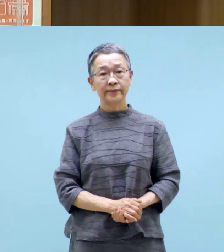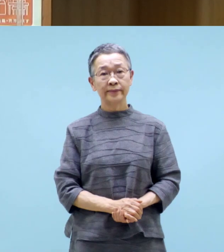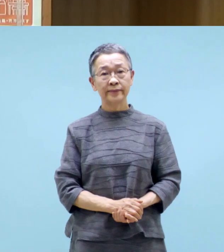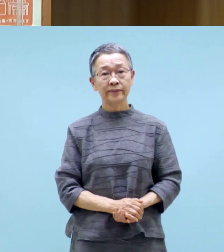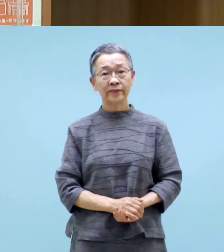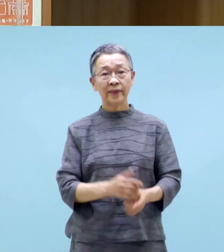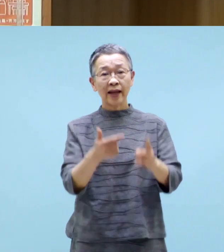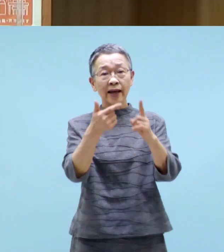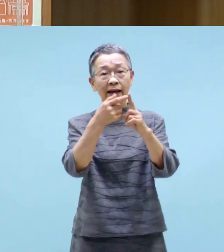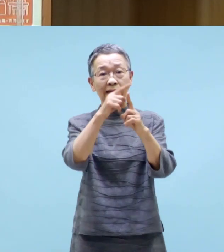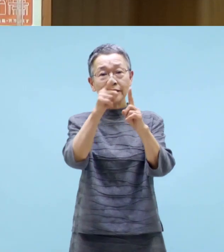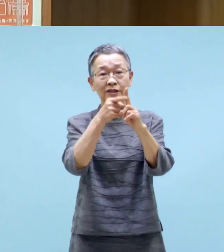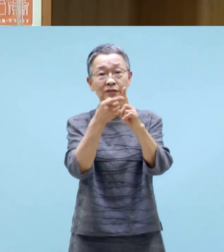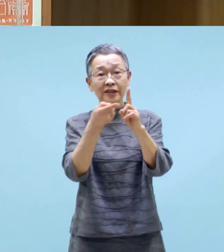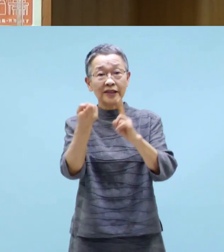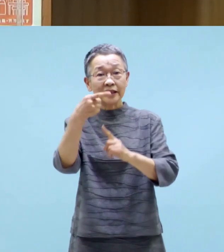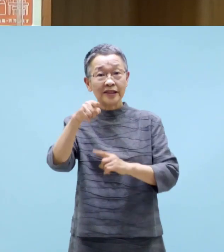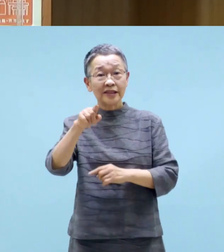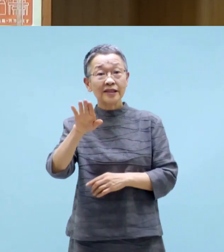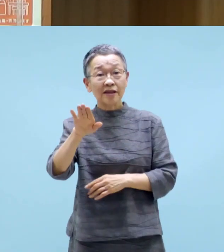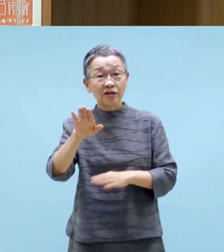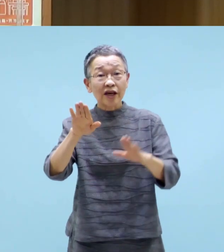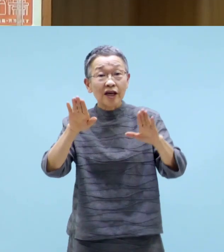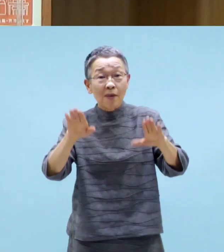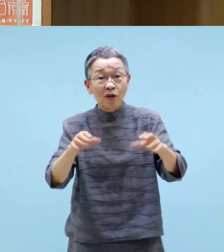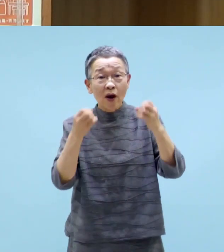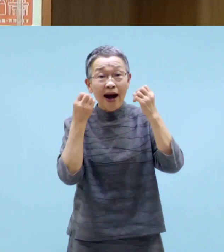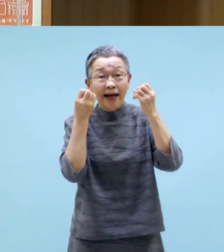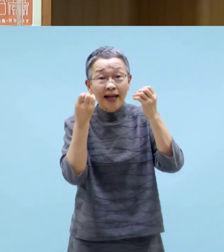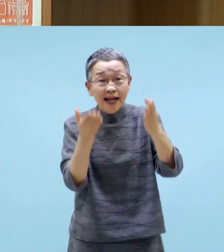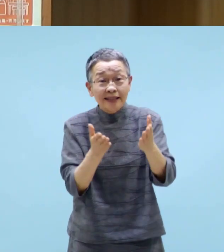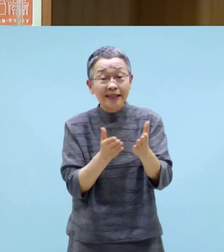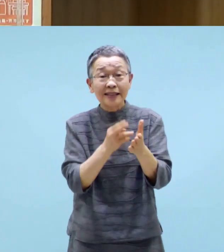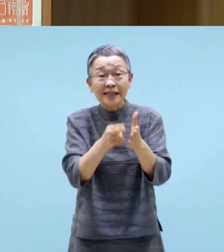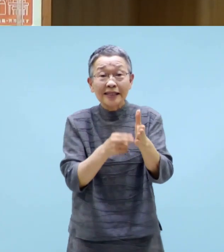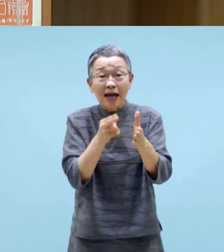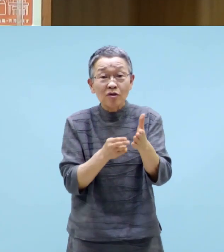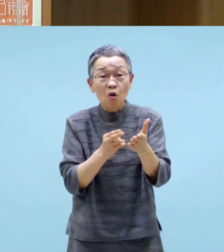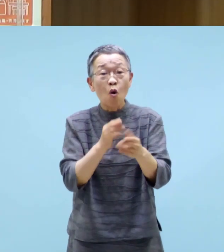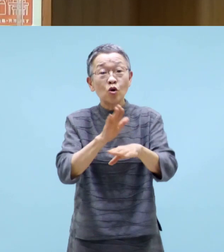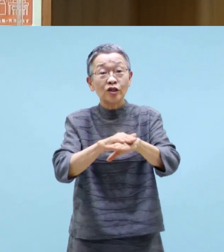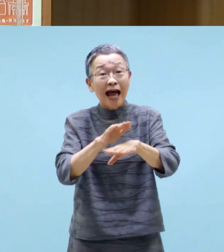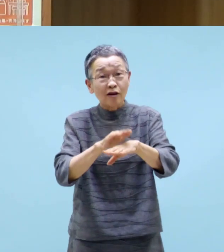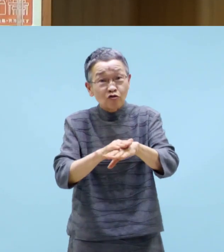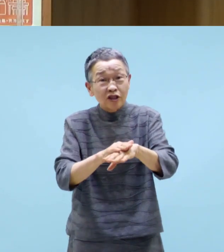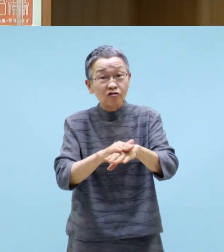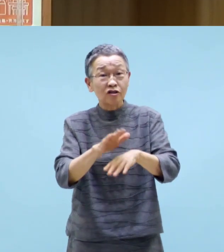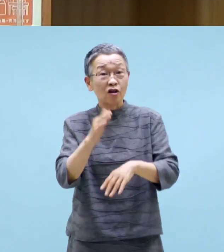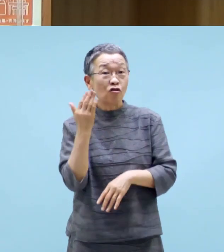HBC の竹村です。今の新しい旅のスタイルに関連して、質問です。